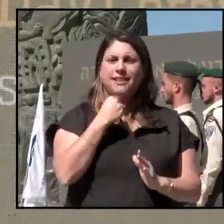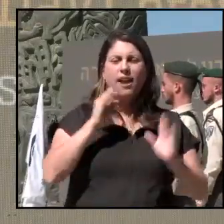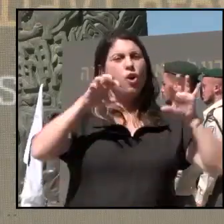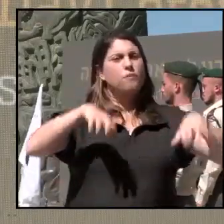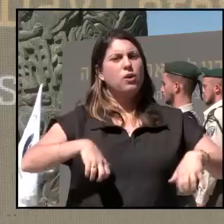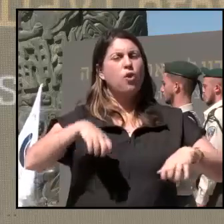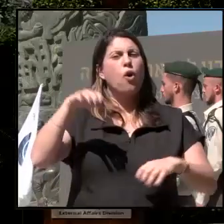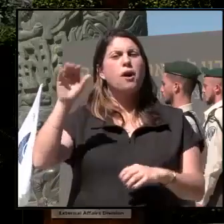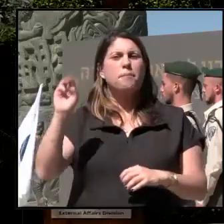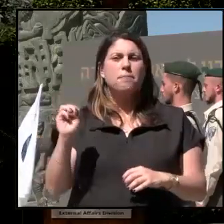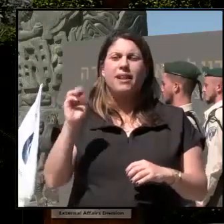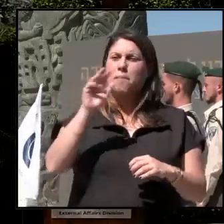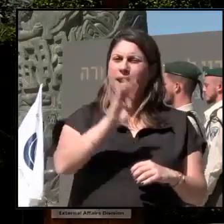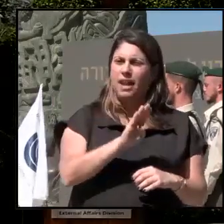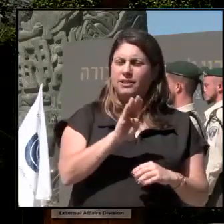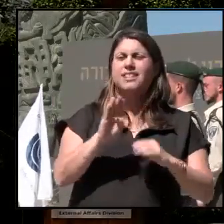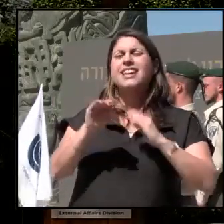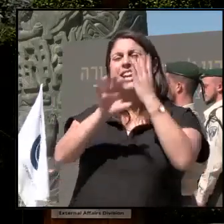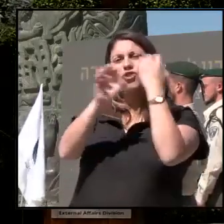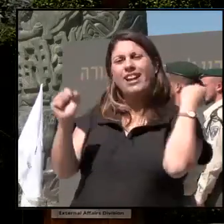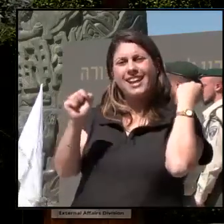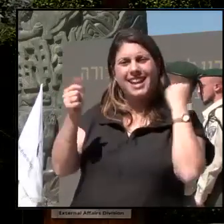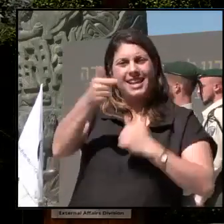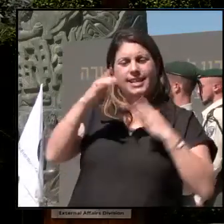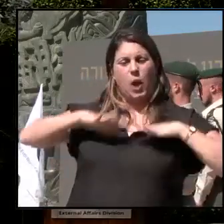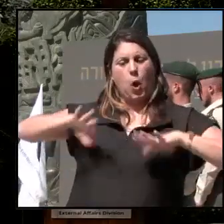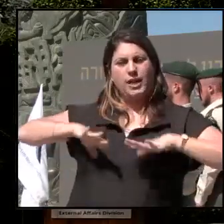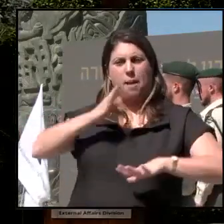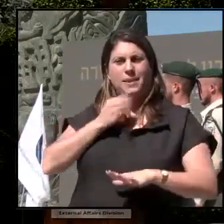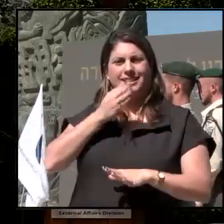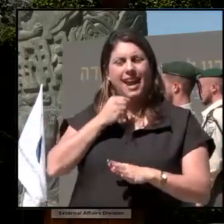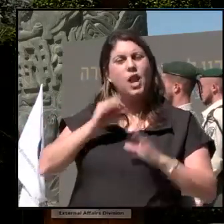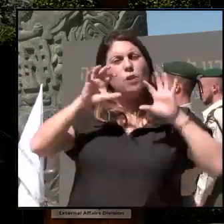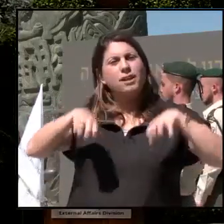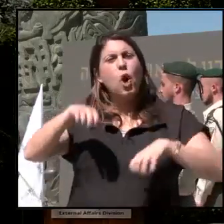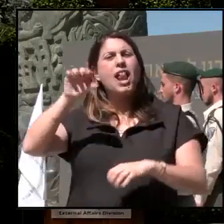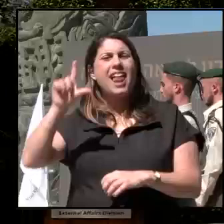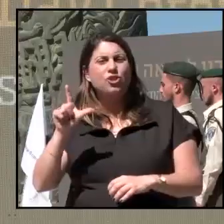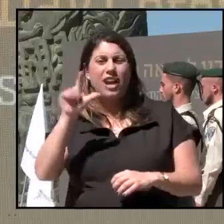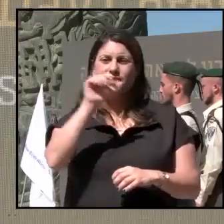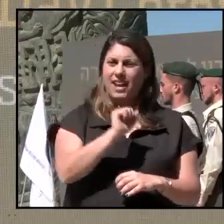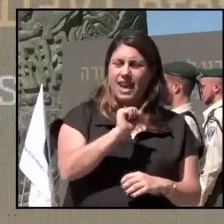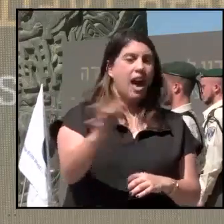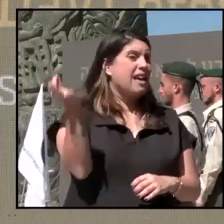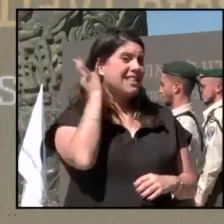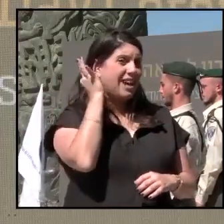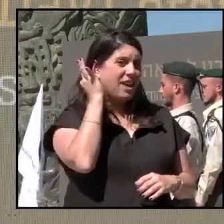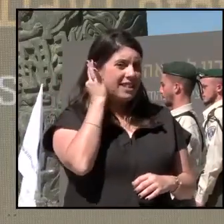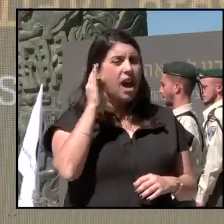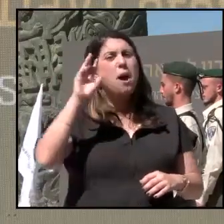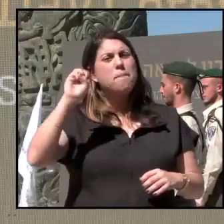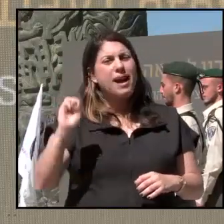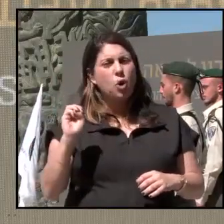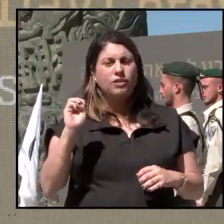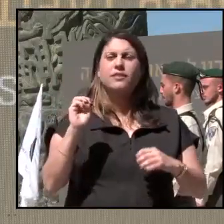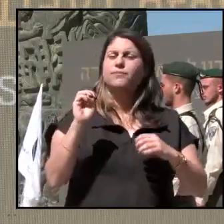נימל בנדרה, שגריר גיאורגיה בישראל, עוד מעלתו לשה זווניה, גברת מרגו ברז'ון דרס